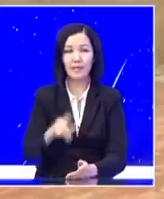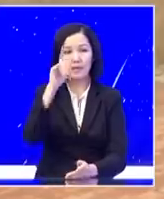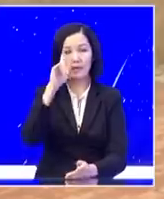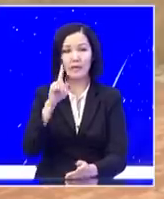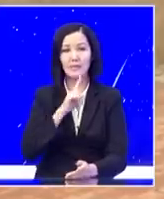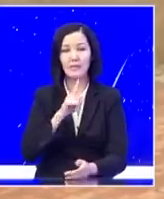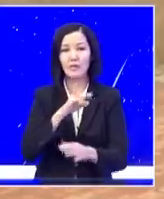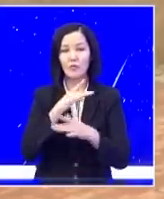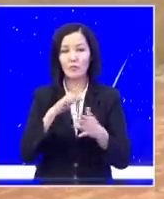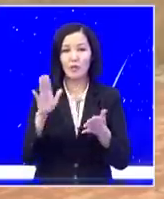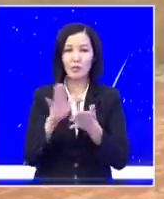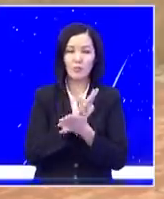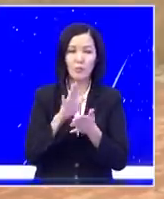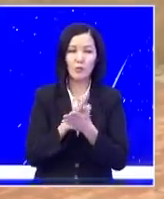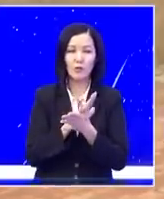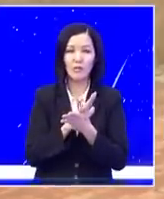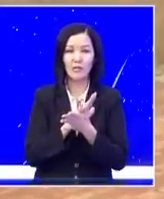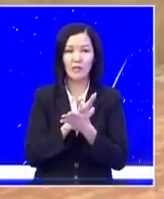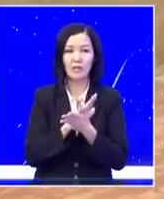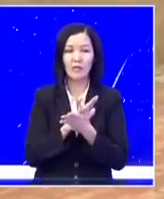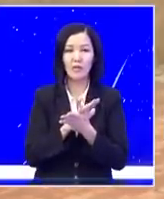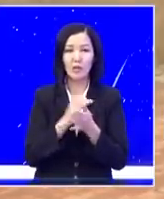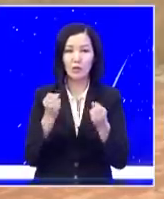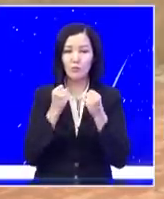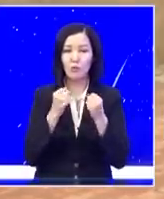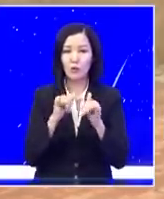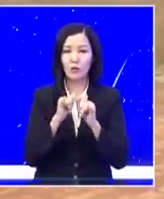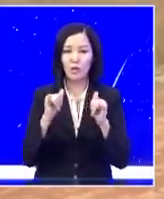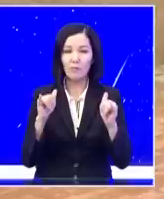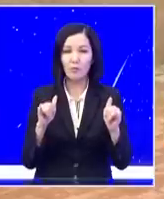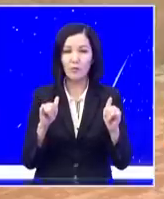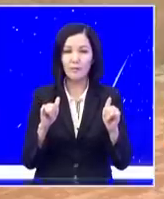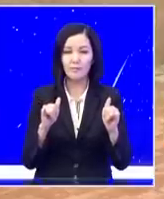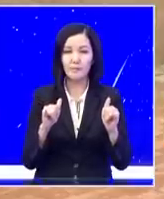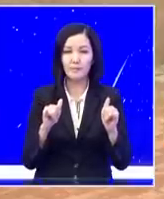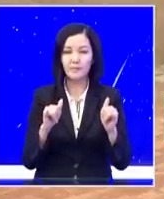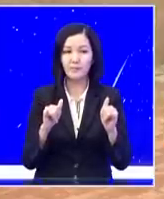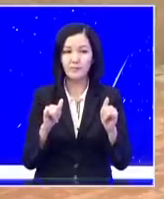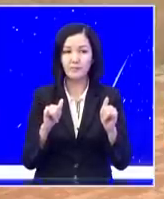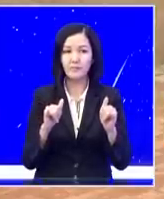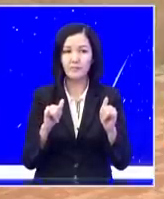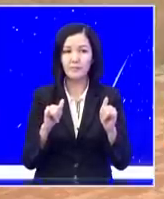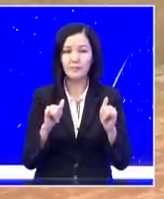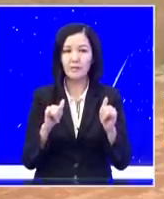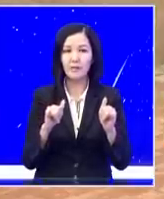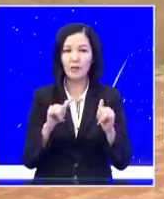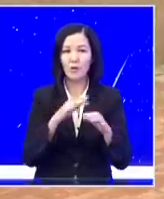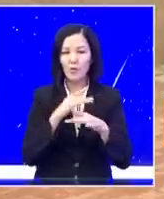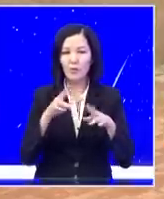көптеген спортшылардың өмір баяны жөнінде, бұқаралық спортты дамыту жөнінде көптеген очерктер мен мақалалар